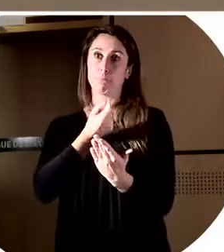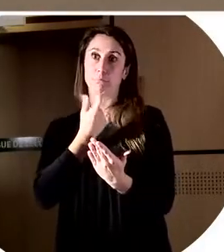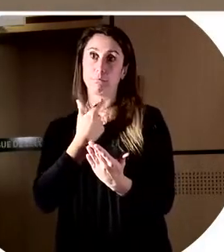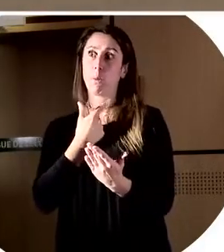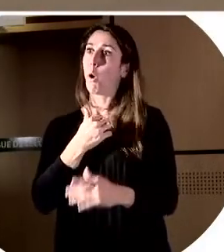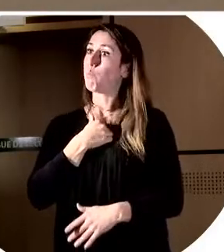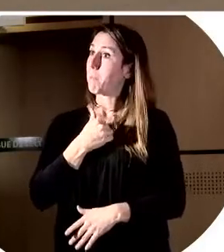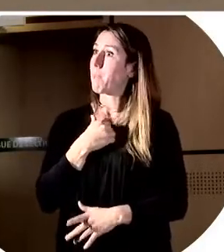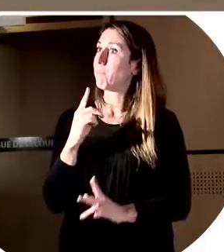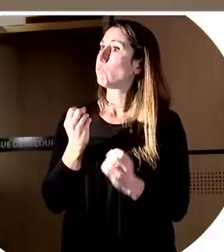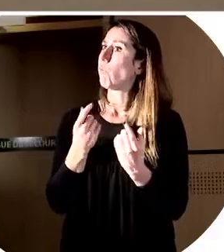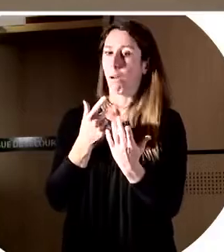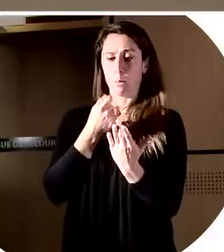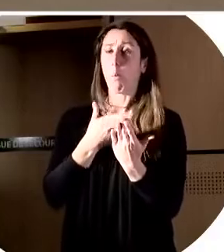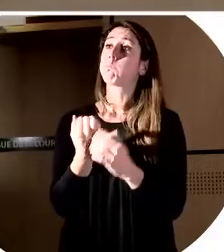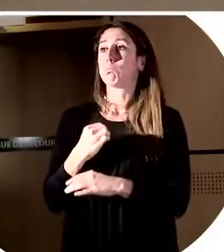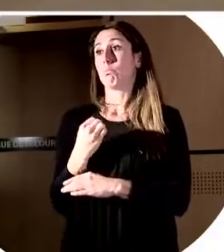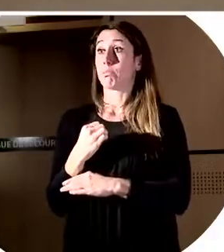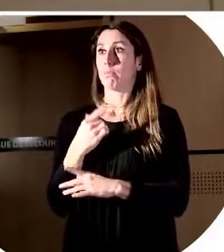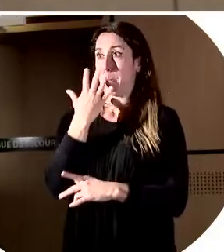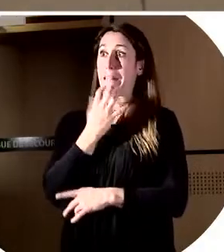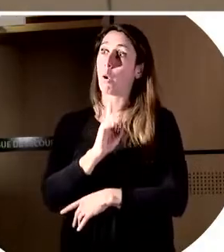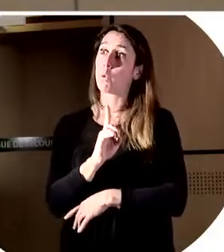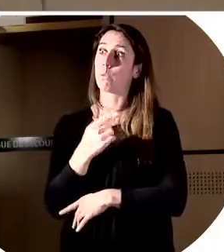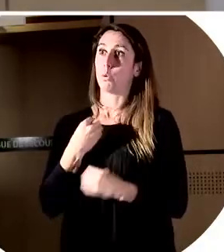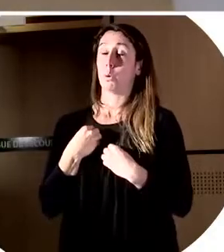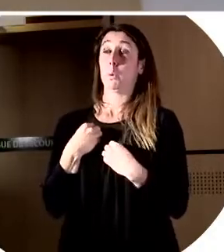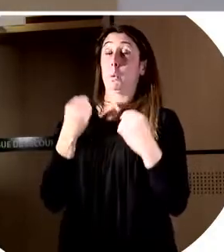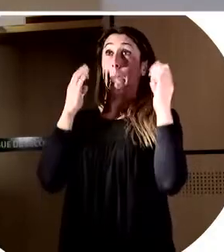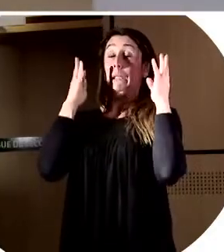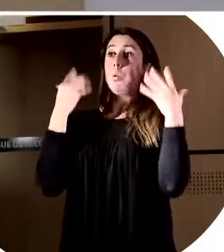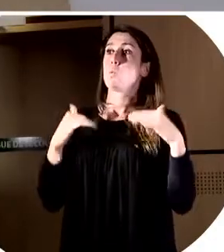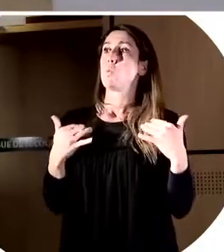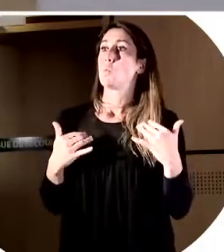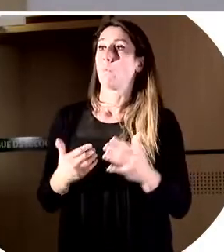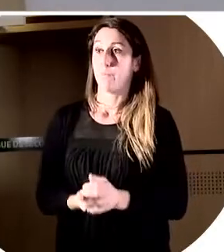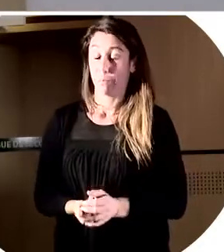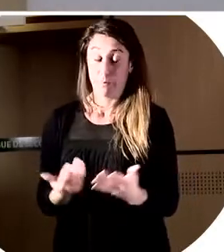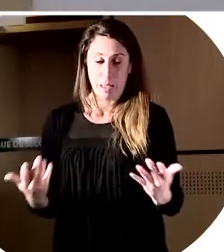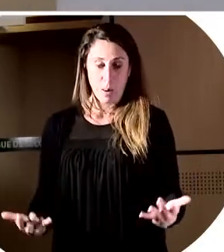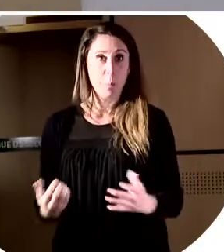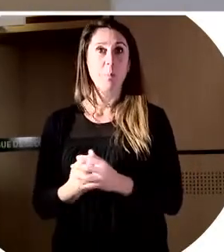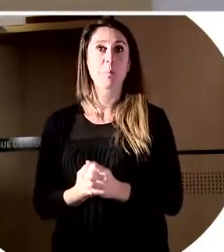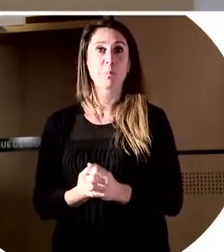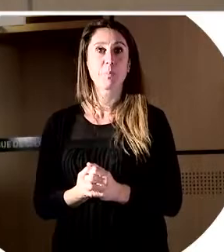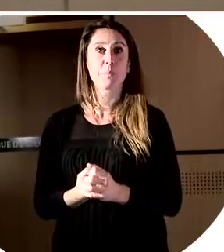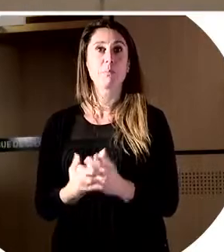m'a fait tilt et ça m'a un petit peu effrayée. Alors pourquoi est-ce qu'on parle beaucoup